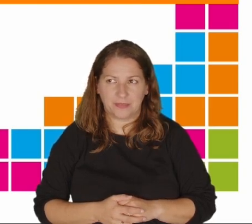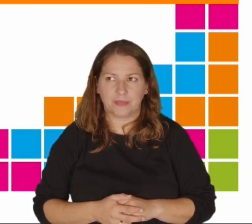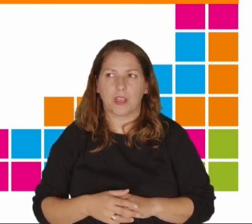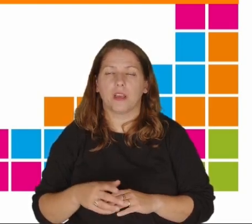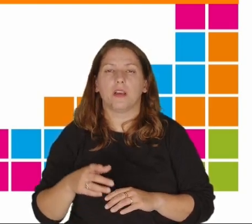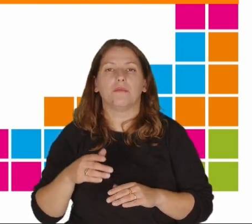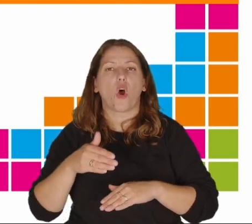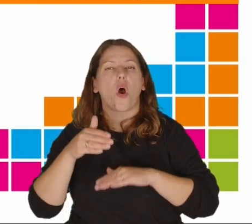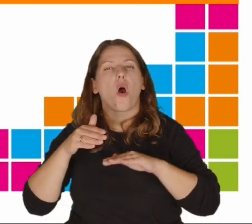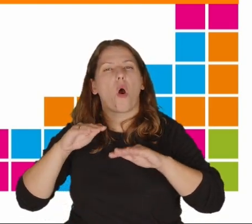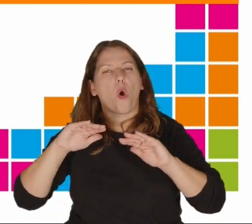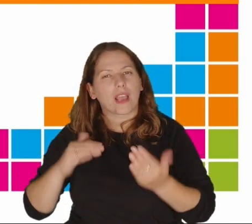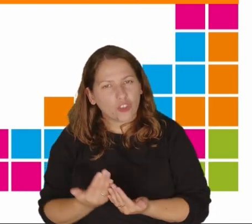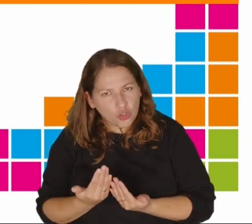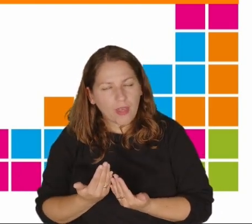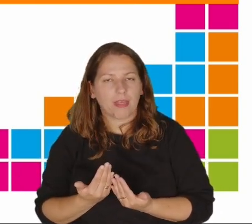Ograniczenia,